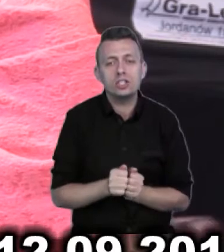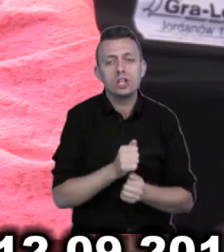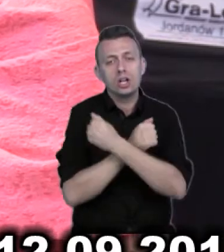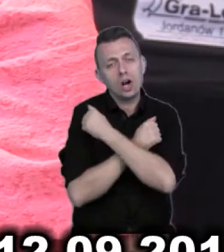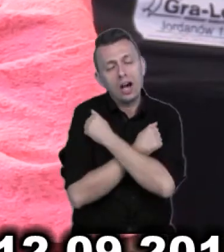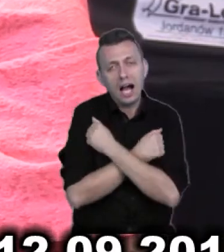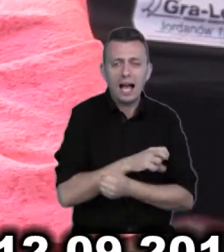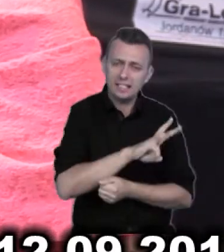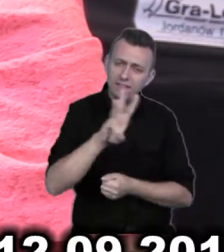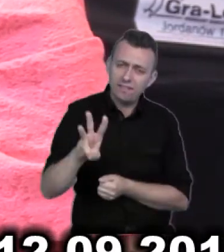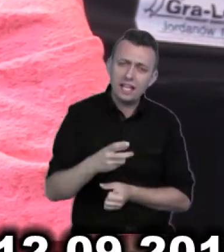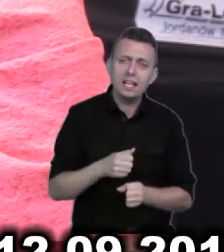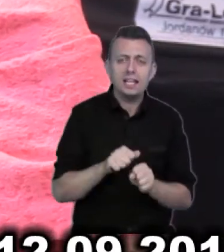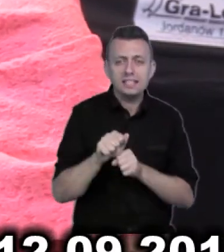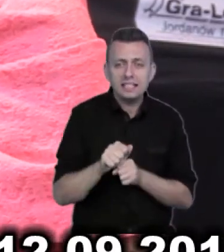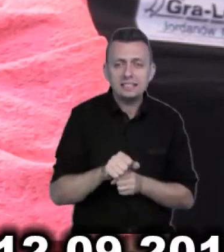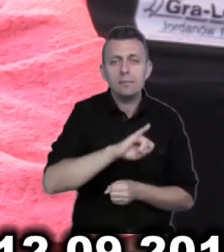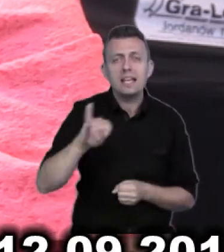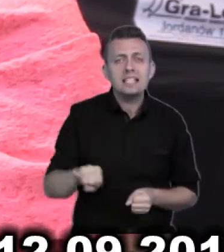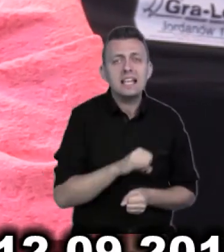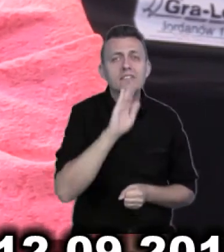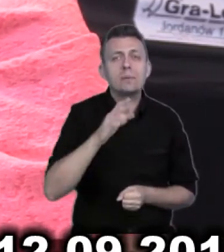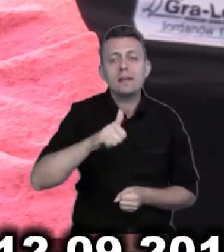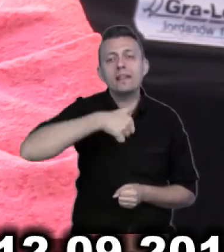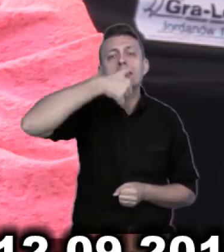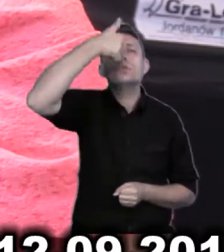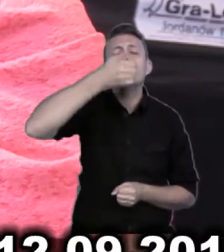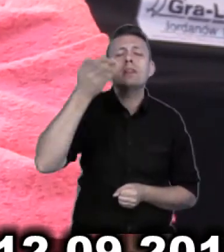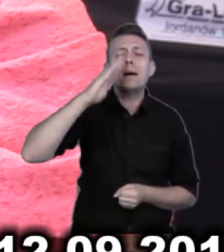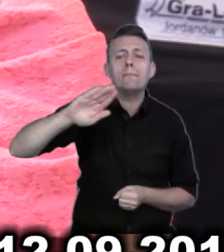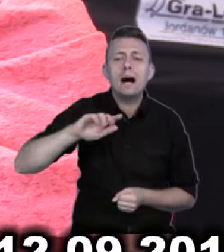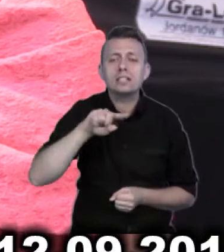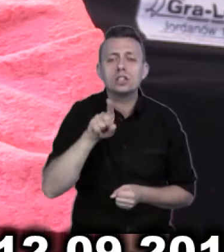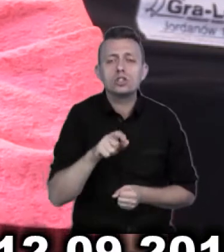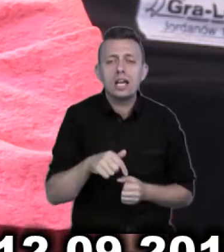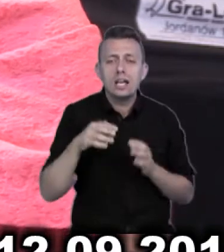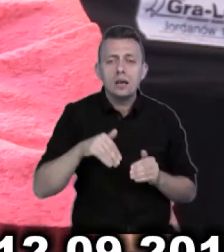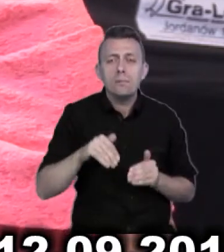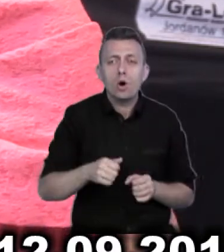zawsze będę niesamowicie dumna, że przez ten rok mogłam być częścią tak wspaniałego miasta,